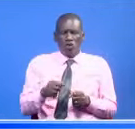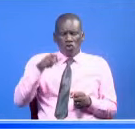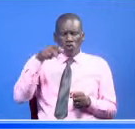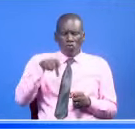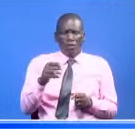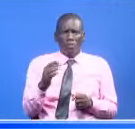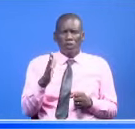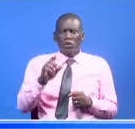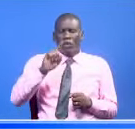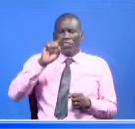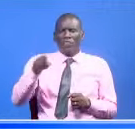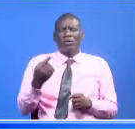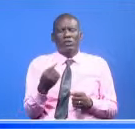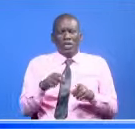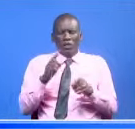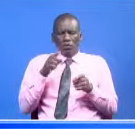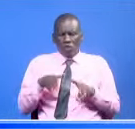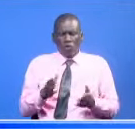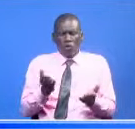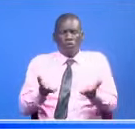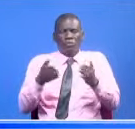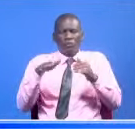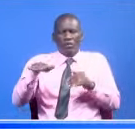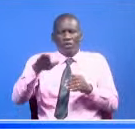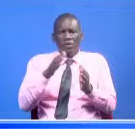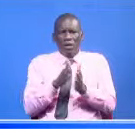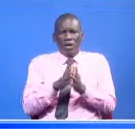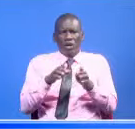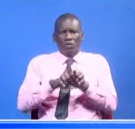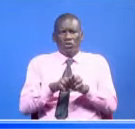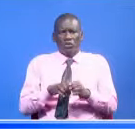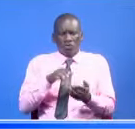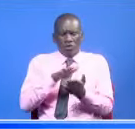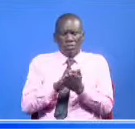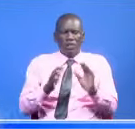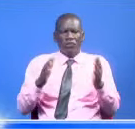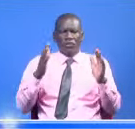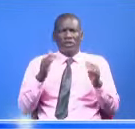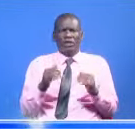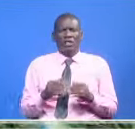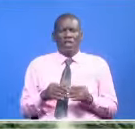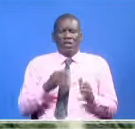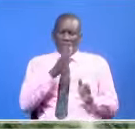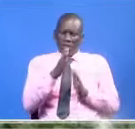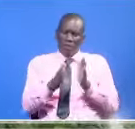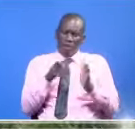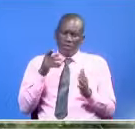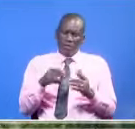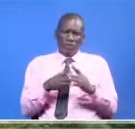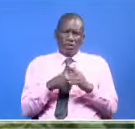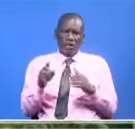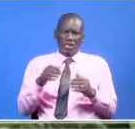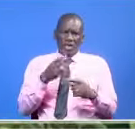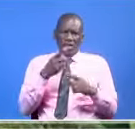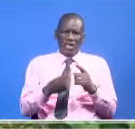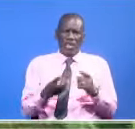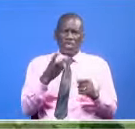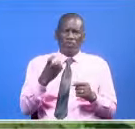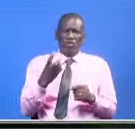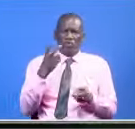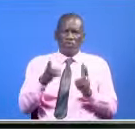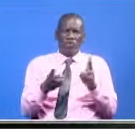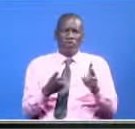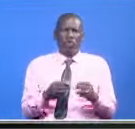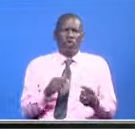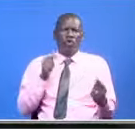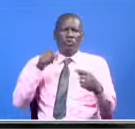miti 1000 kama njia ya kuboresha mazingira na kuhifadhi msitu huo. Mpango huo ulioanzishwa mwaka 2022